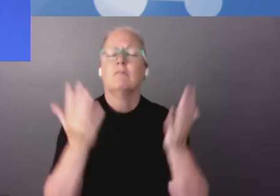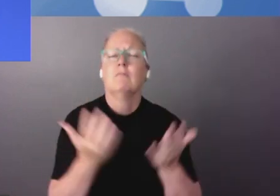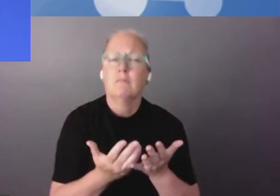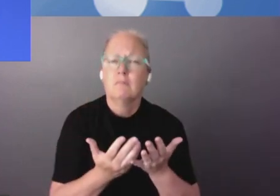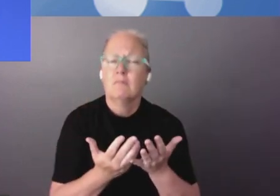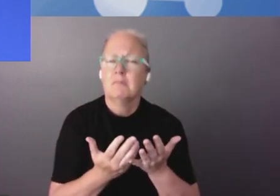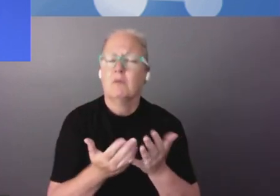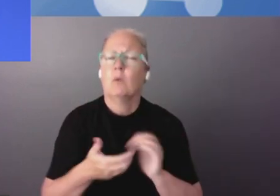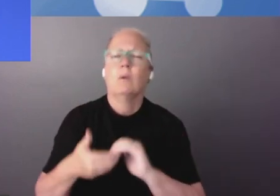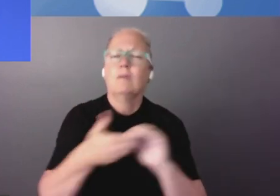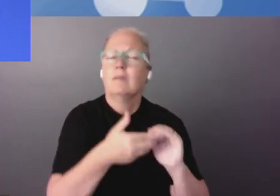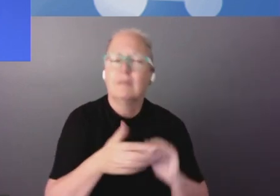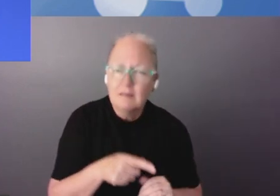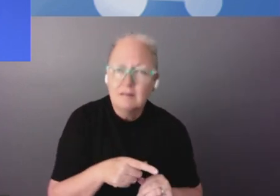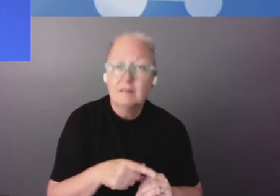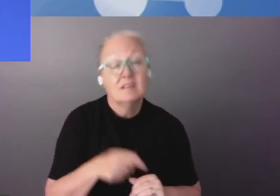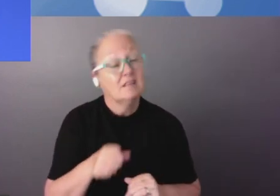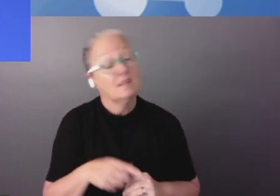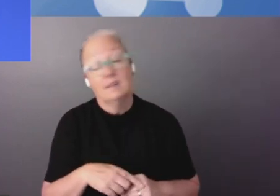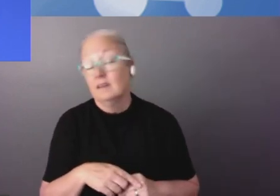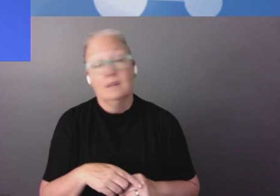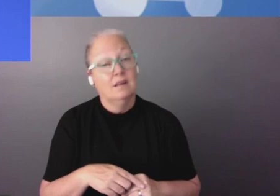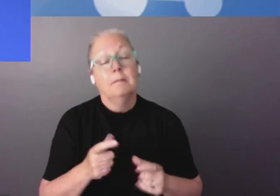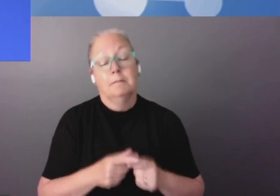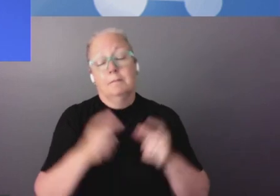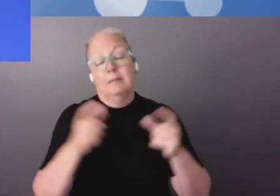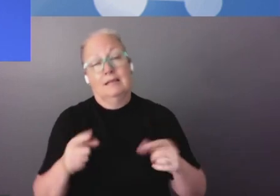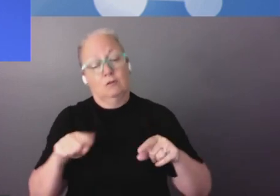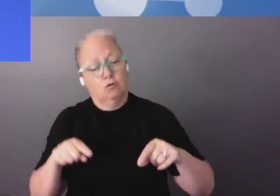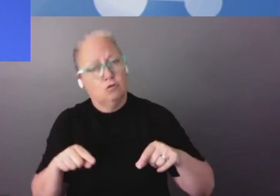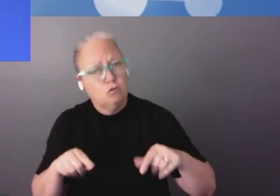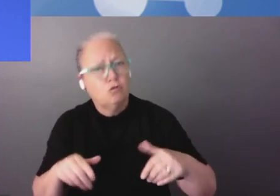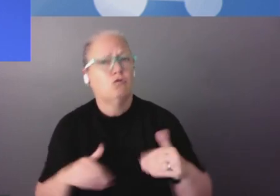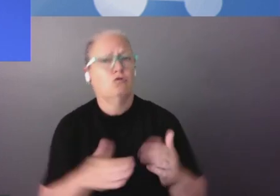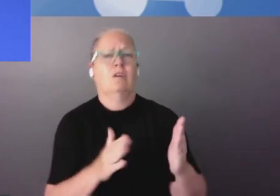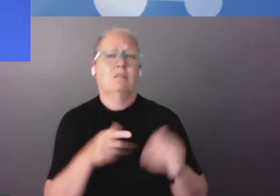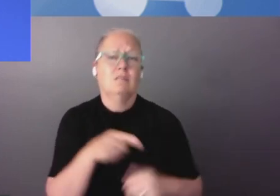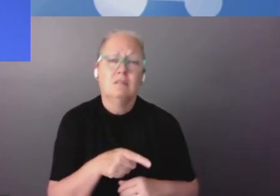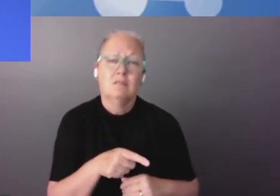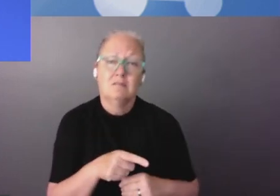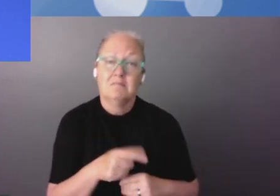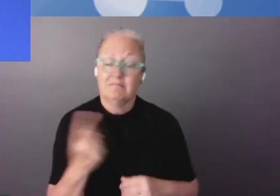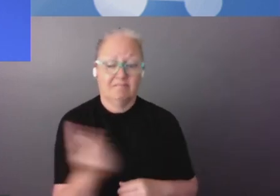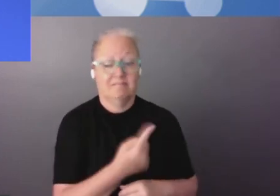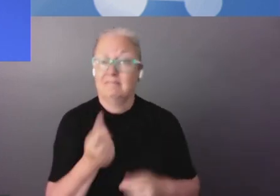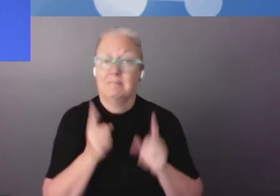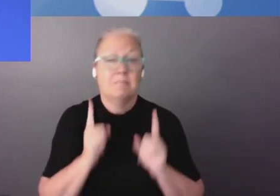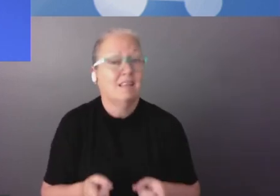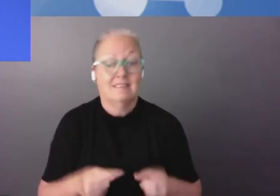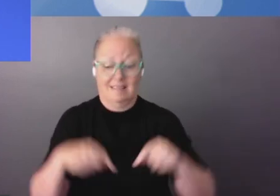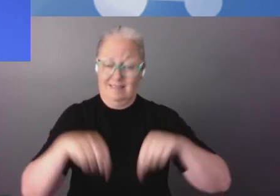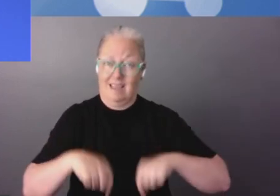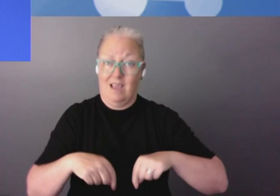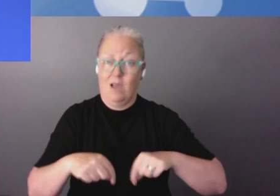XXI wieku. Wyzwanie, któremu możemy sprostać tylko wspólnie. Tak jak kiedy 100 lat